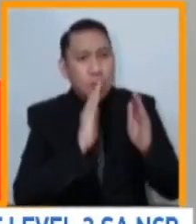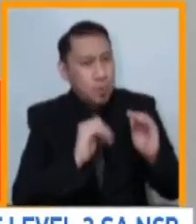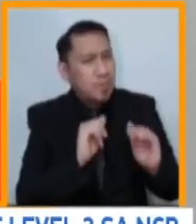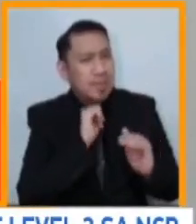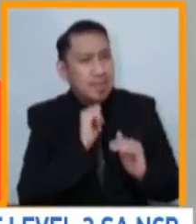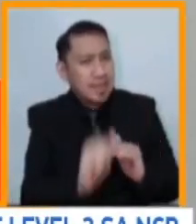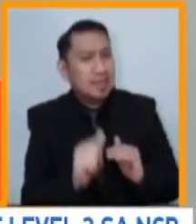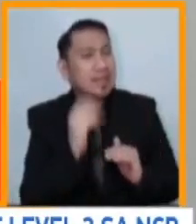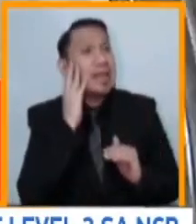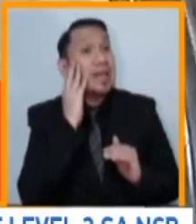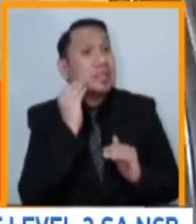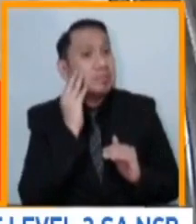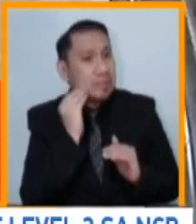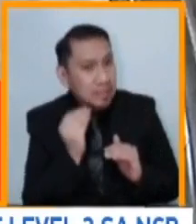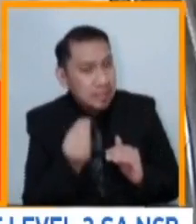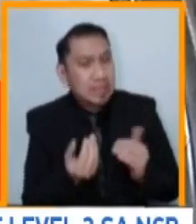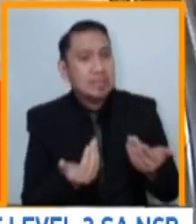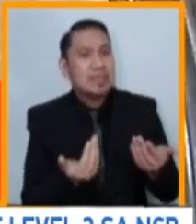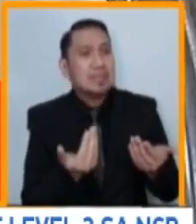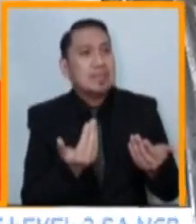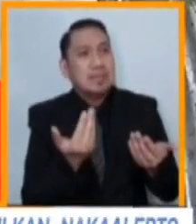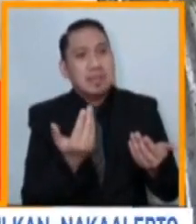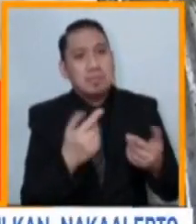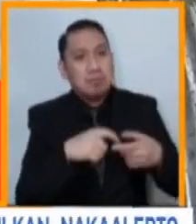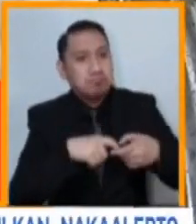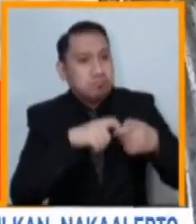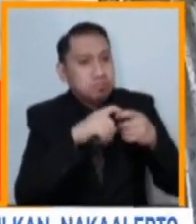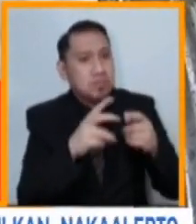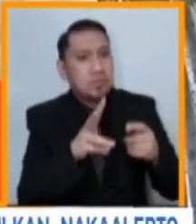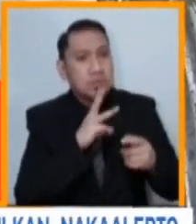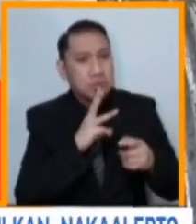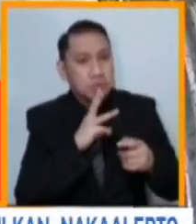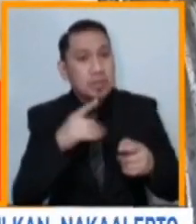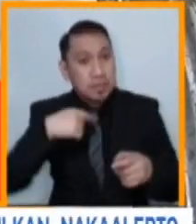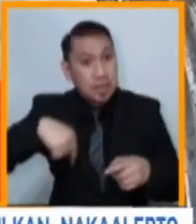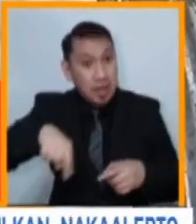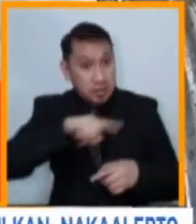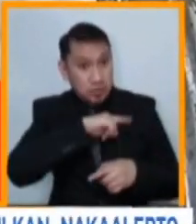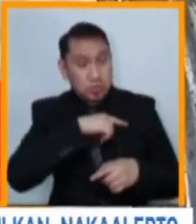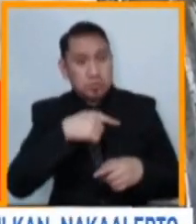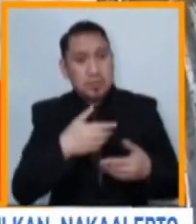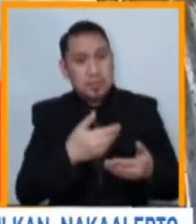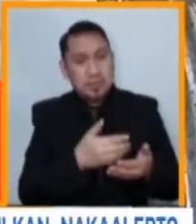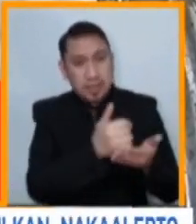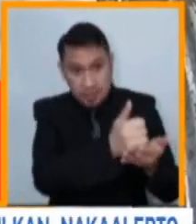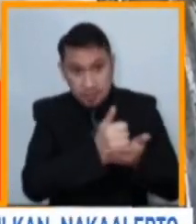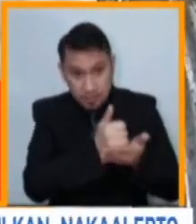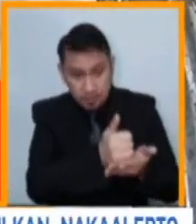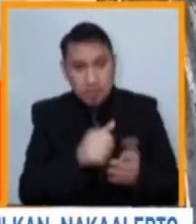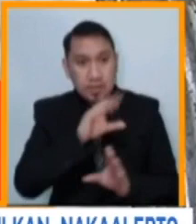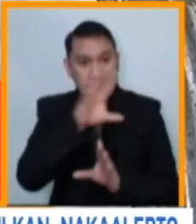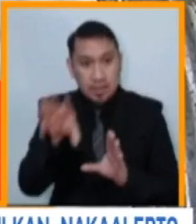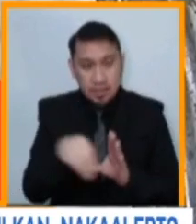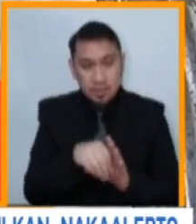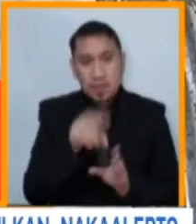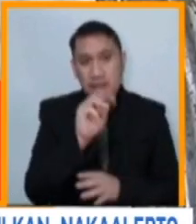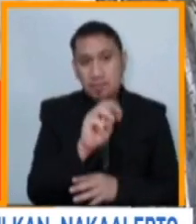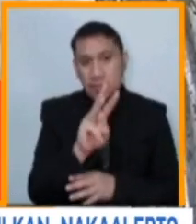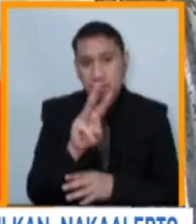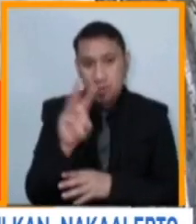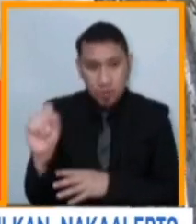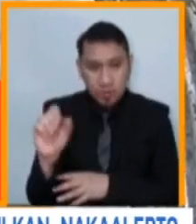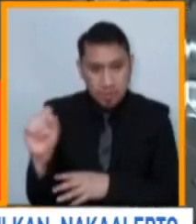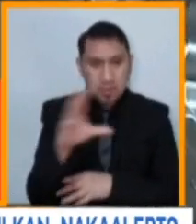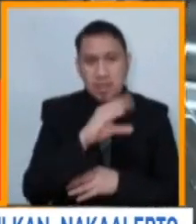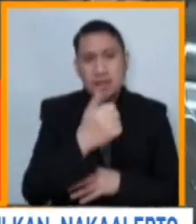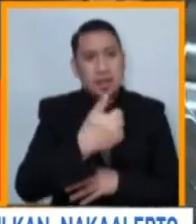kakulangan sa tubig. No? So ito po, pinagtutulungan po natin ito. Kasama po natin dito ang NWSS at ang mga konsesyonaryo at kasama